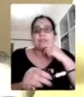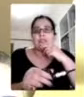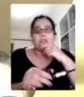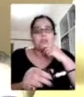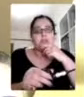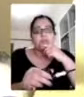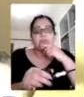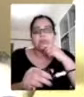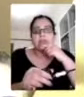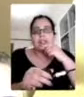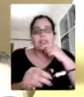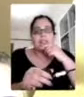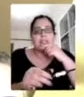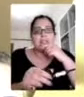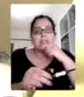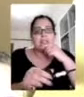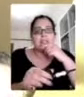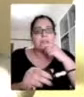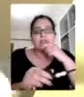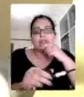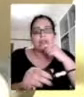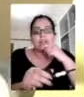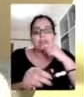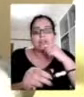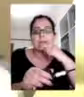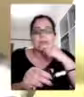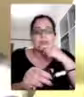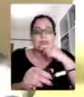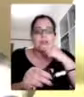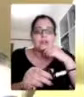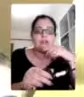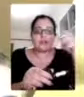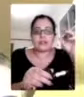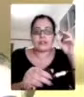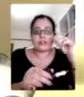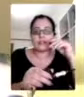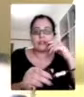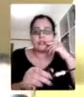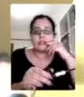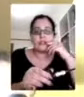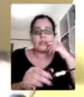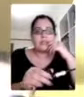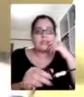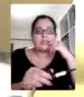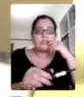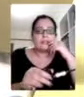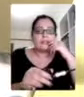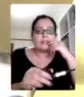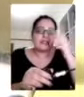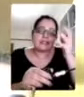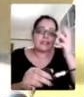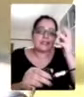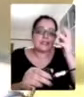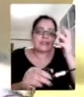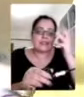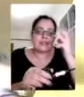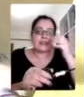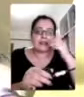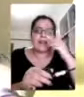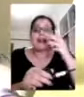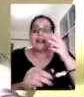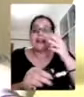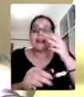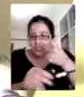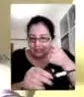fiyatı çok iyi. 4 euro ile 5 euro arasında başlıyor. Yine yukarıya doğru gidiyor. Kesinlikle tavsiye ederim